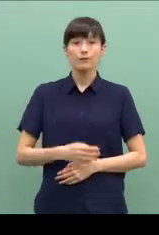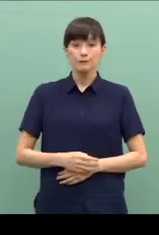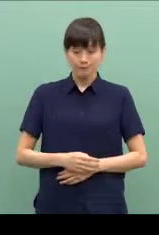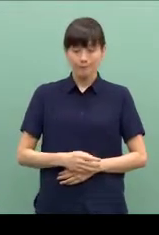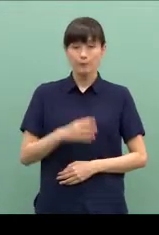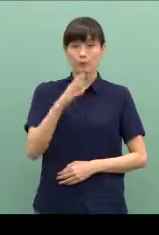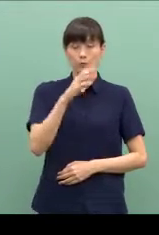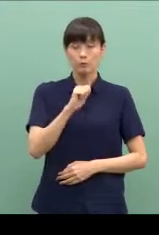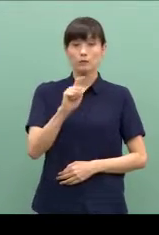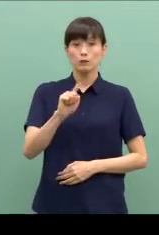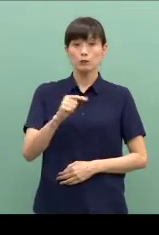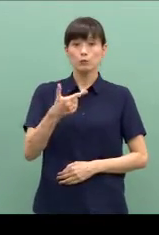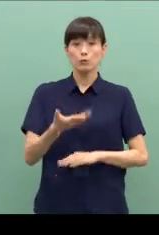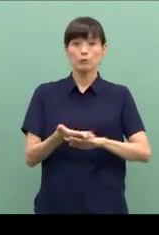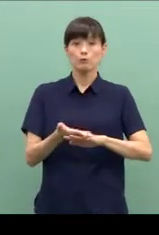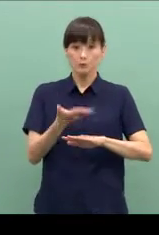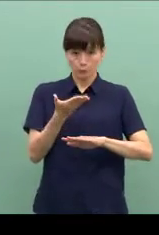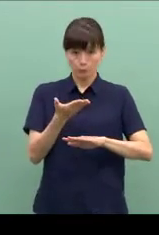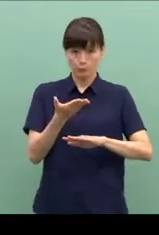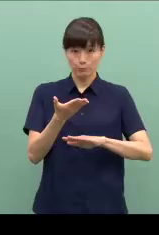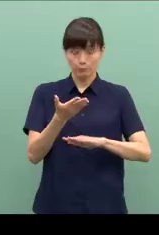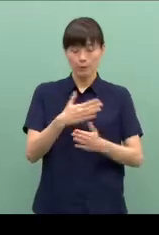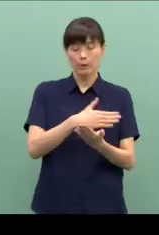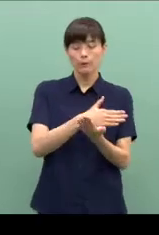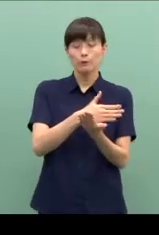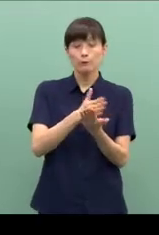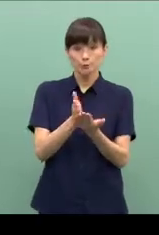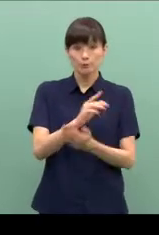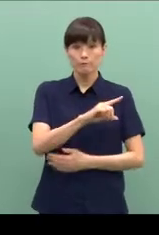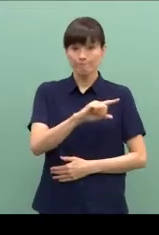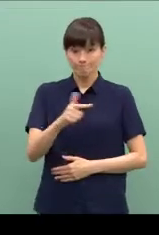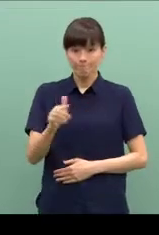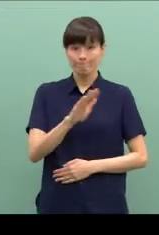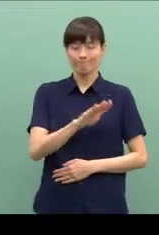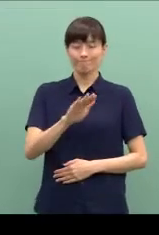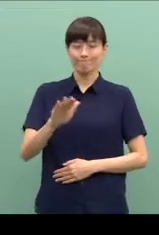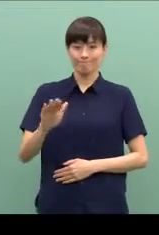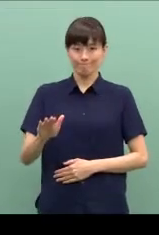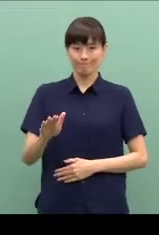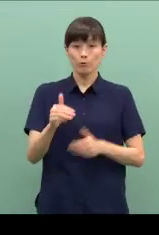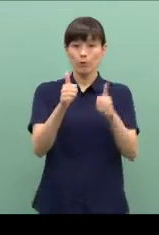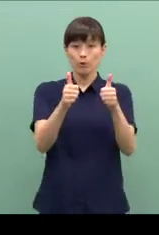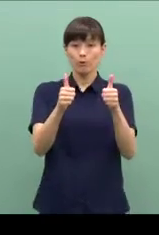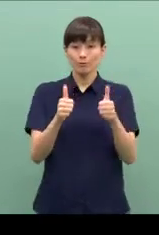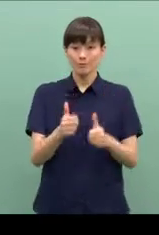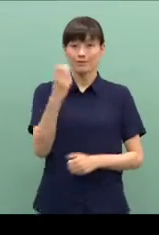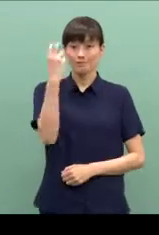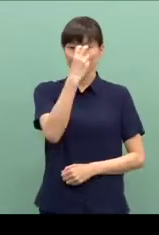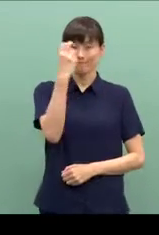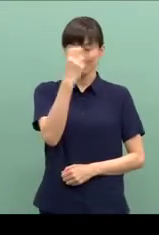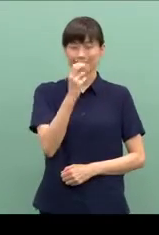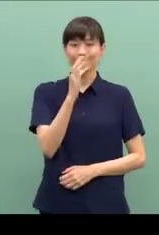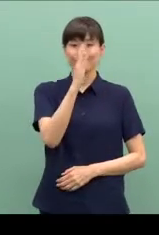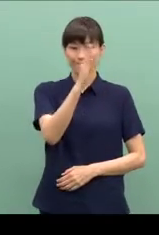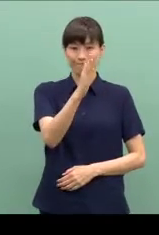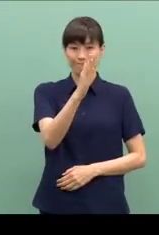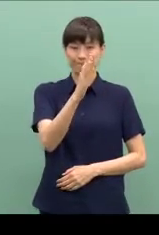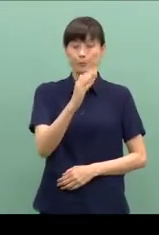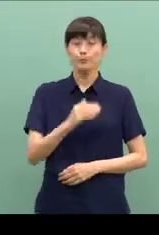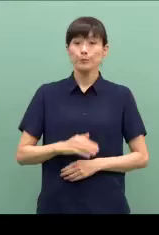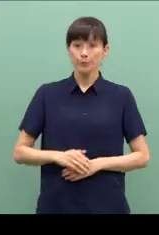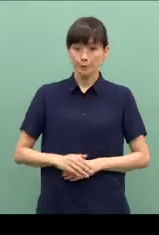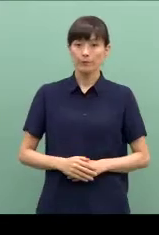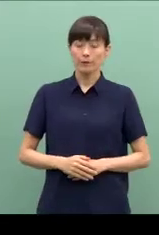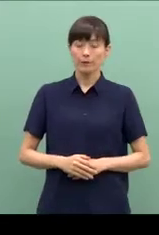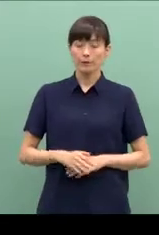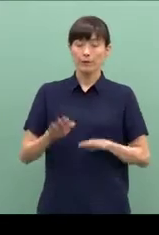から可能です。ただし採血の種類や量によって異なりますので、詳しくはウェブサイトなどをご覧ください。